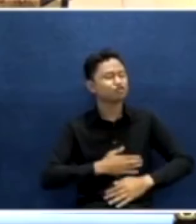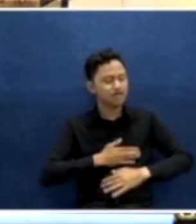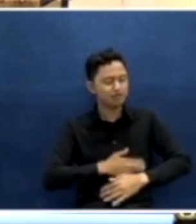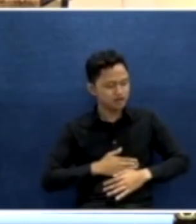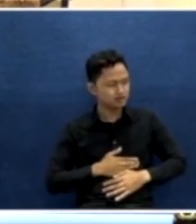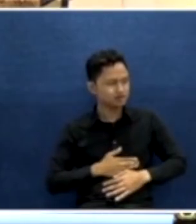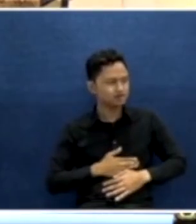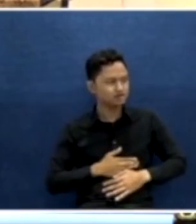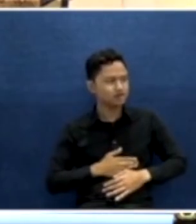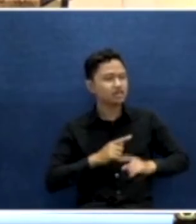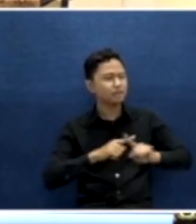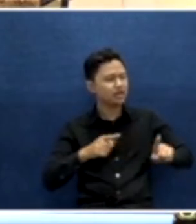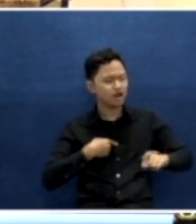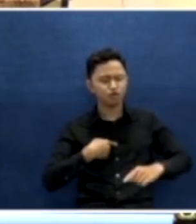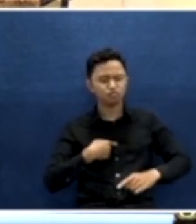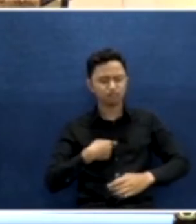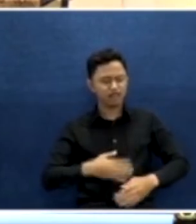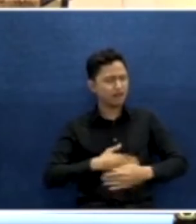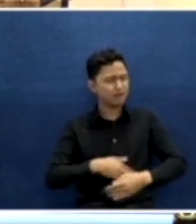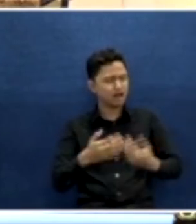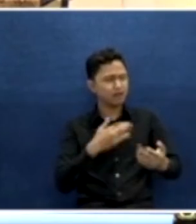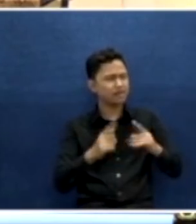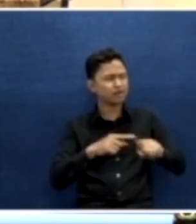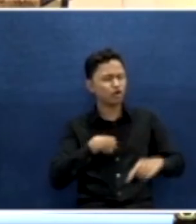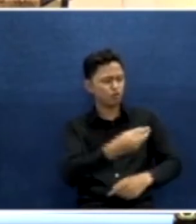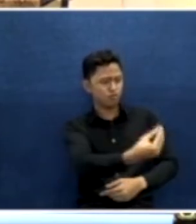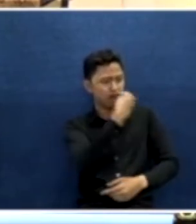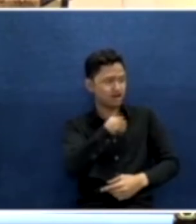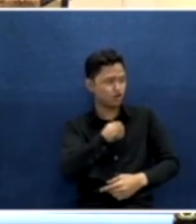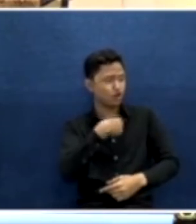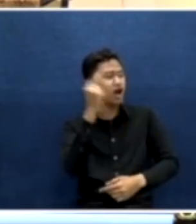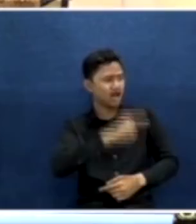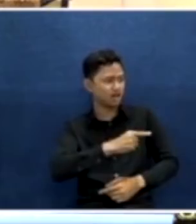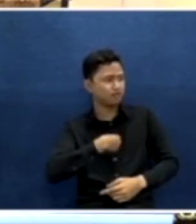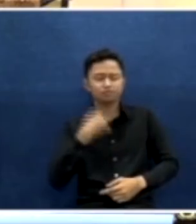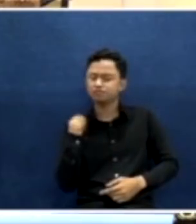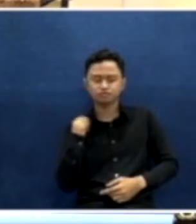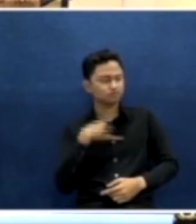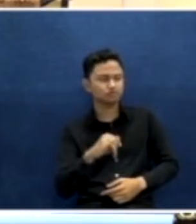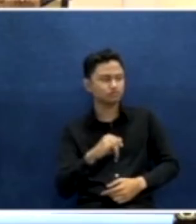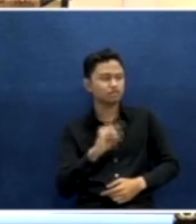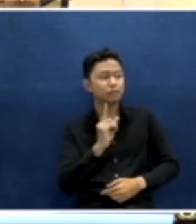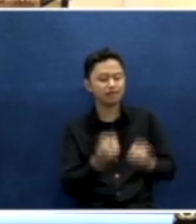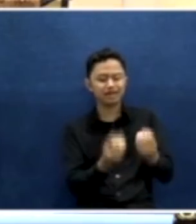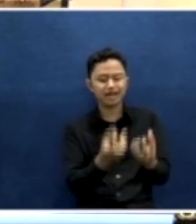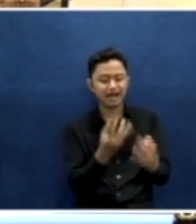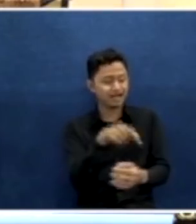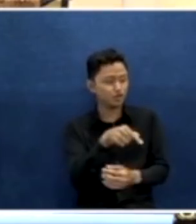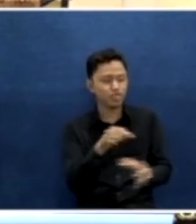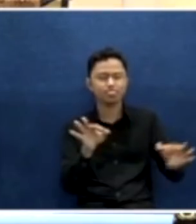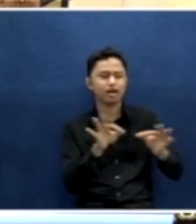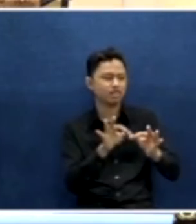nggak sabar Kalau kamu memasukkan barang haram karena neraka itu dekat sekali dengan yang haram pastikan menjadi istri itu